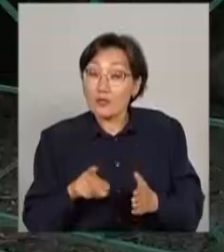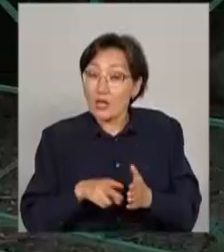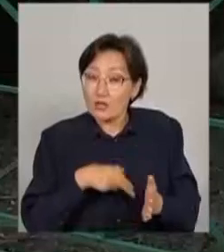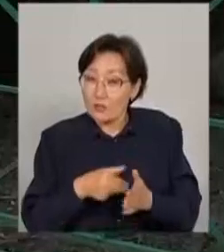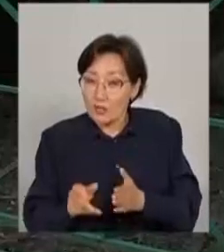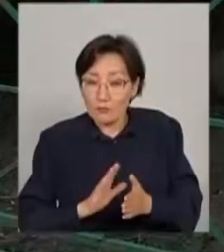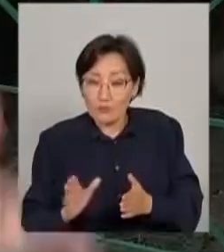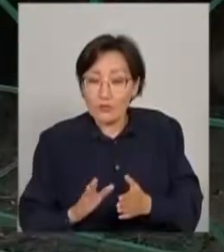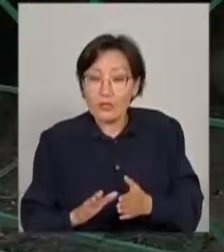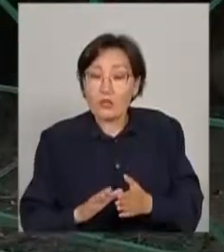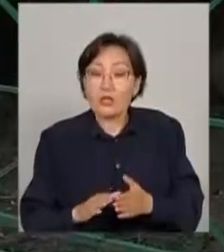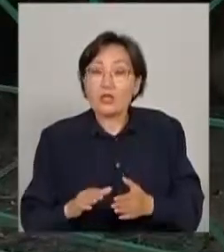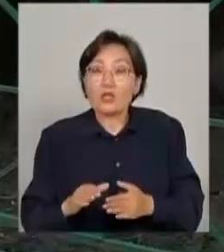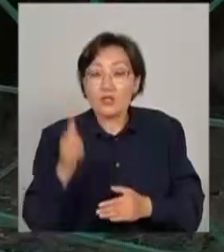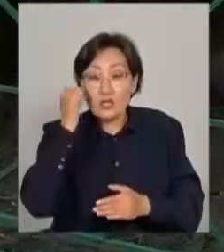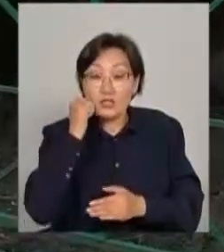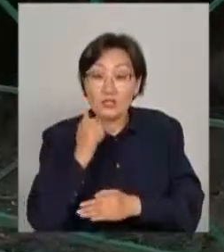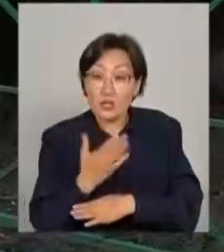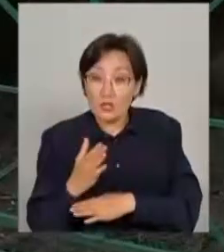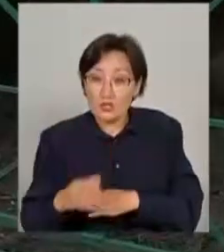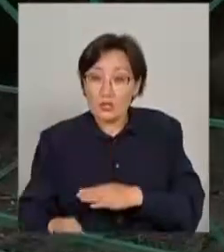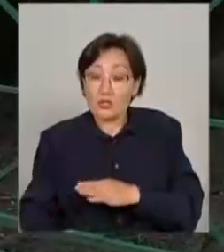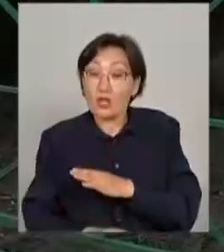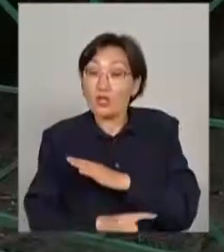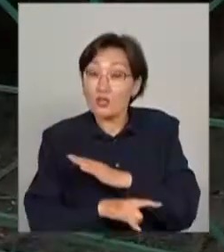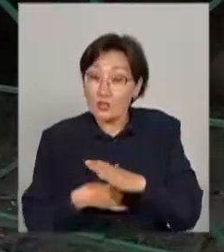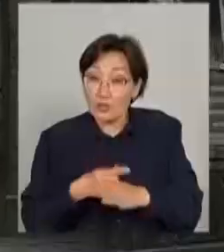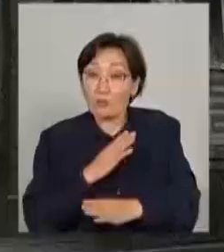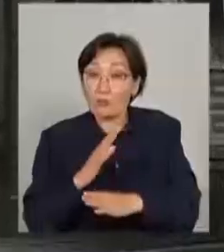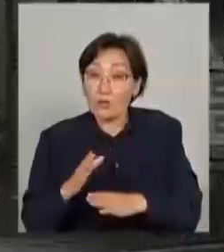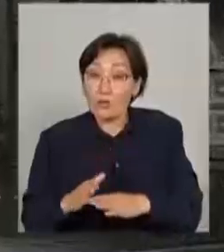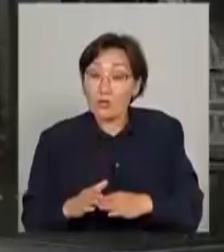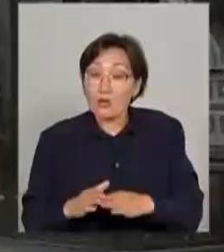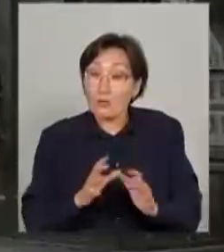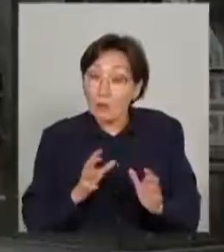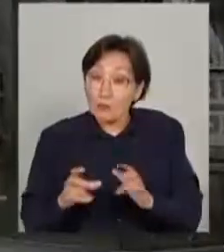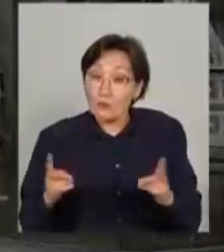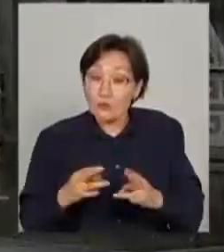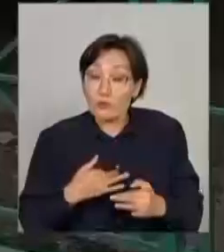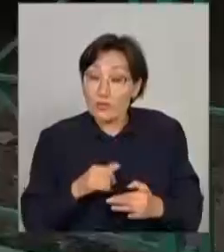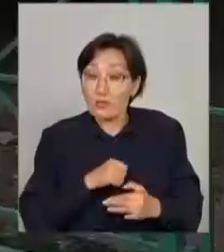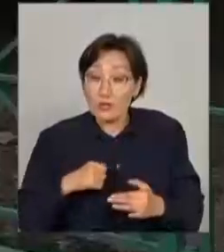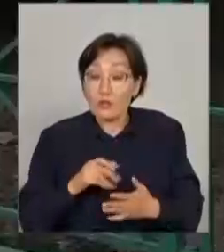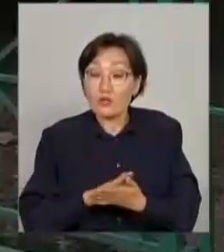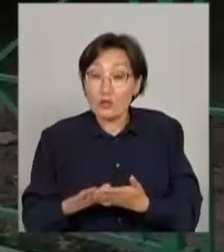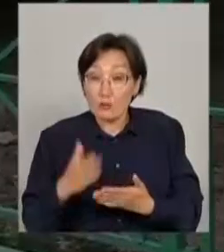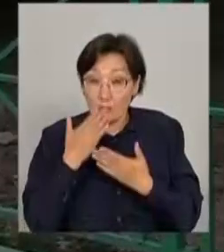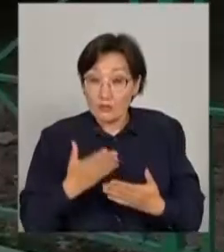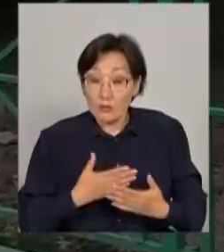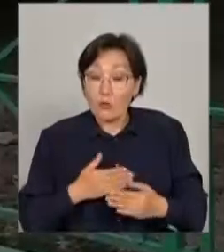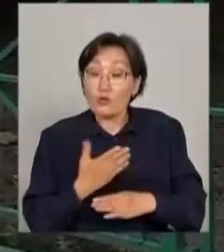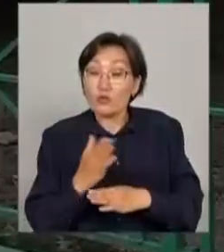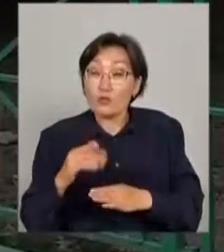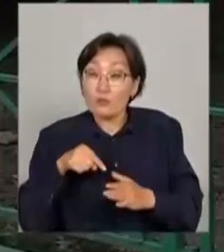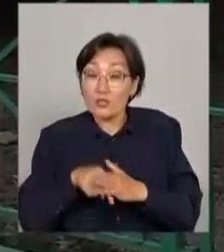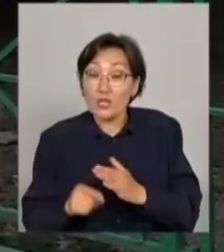кесіп, ескі ағаштарды бір кішкене қарау керек қой, ешқандай қарау деген жоқ міне. Мен өзім тазалықты жақсы көремін, сол себептен осы ауланың таза